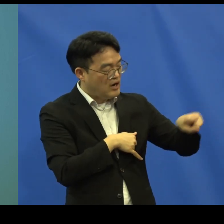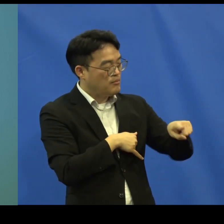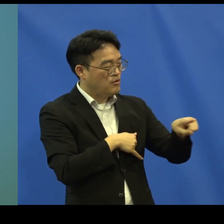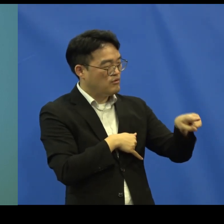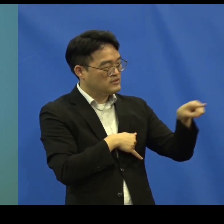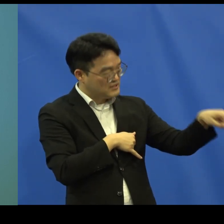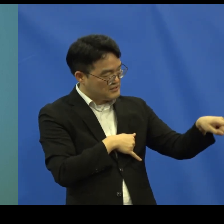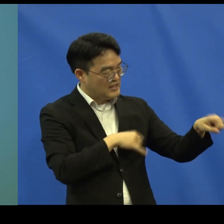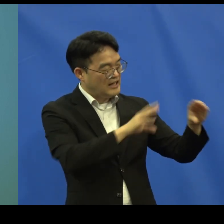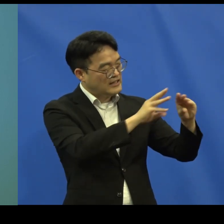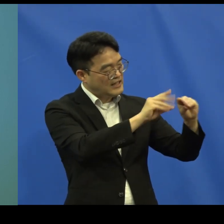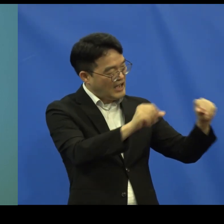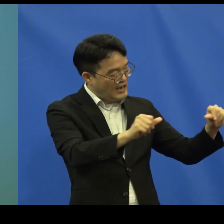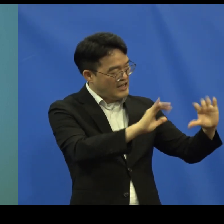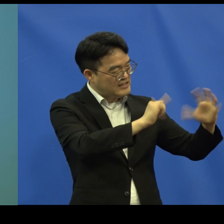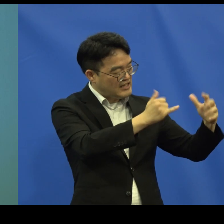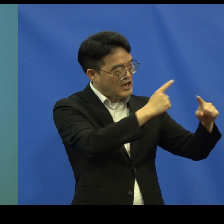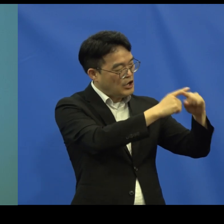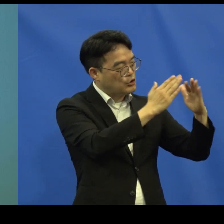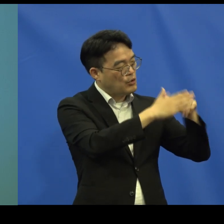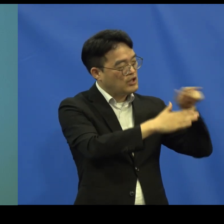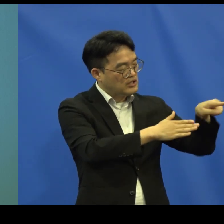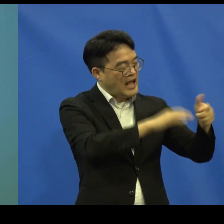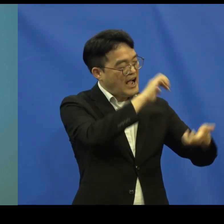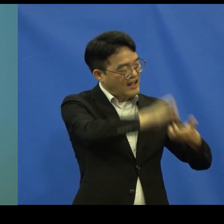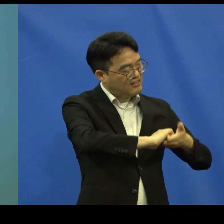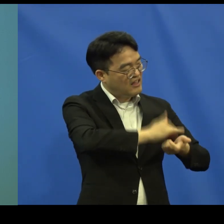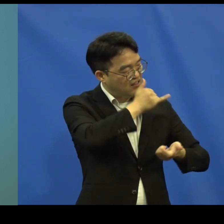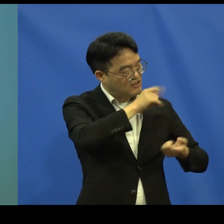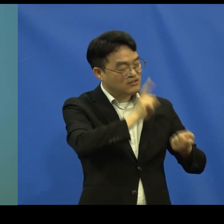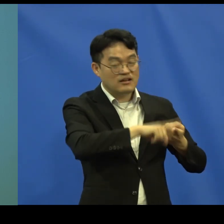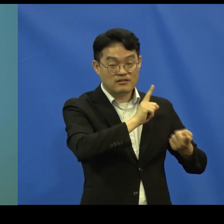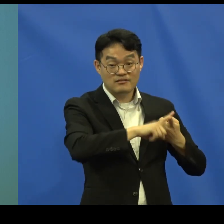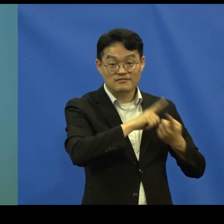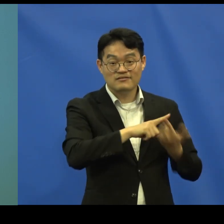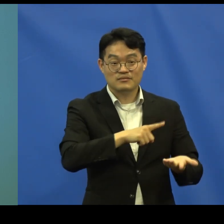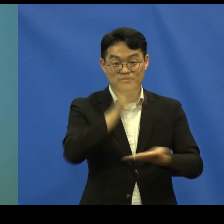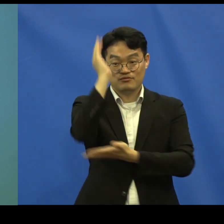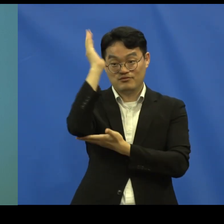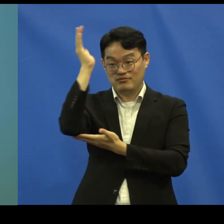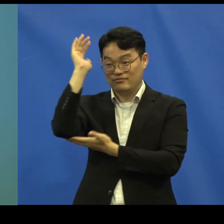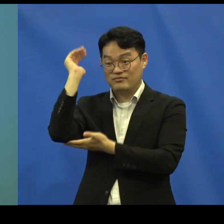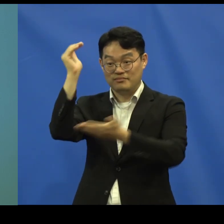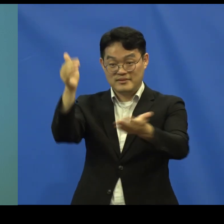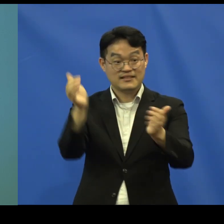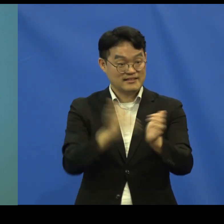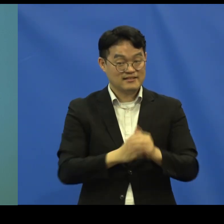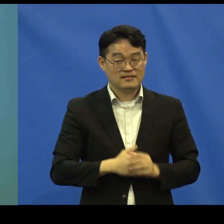교회의 허접함, 연약함 많이 보았습니다. 어떻게 보면 좀 절망적인데요.